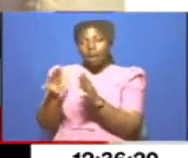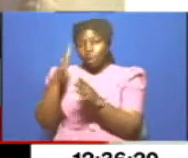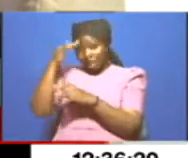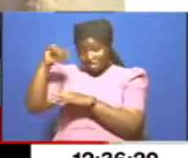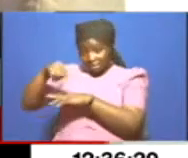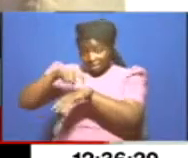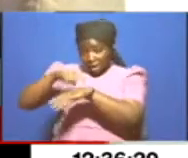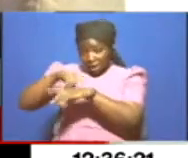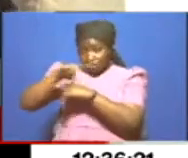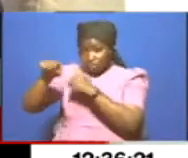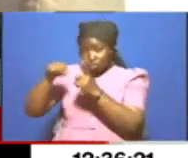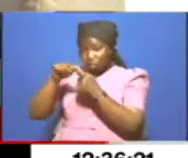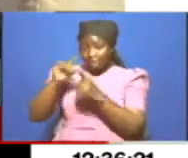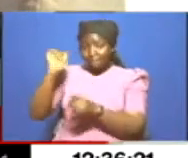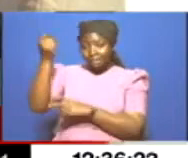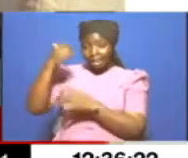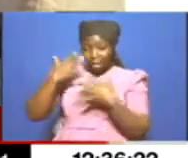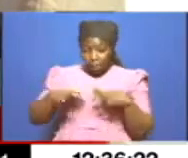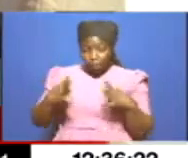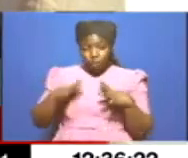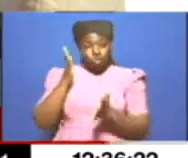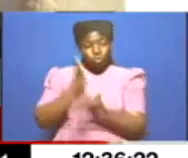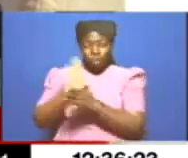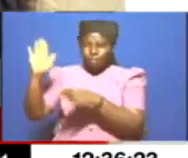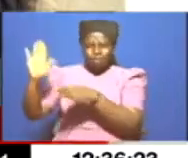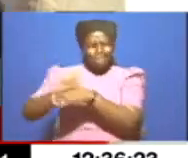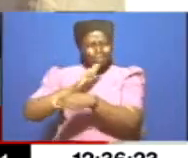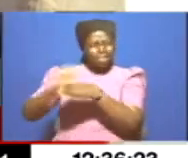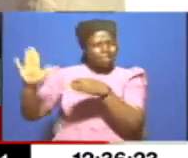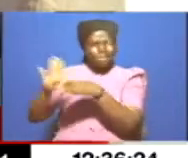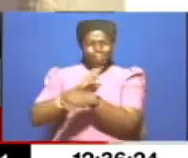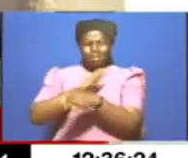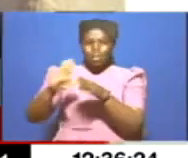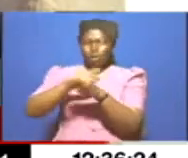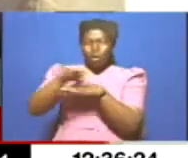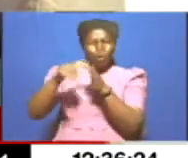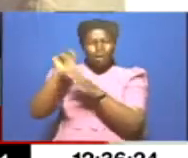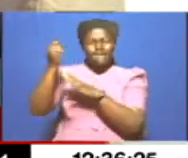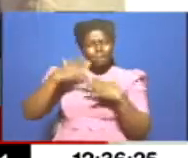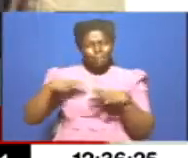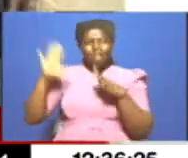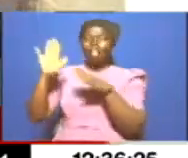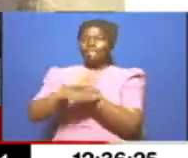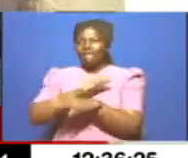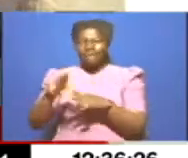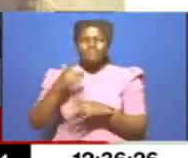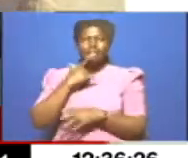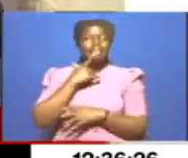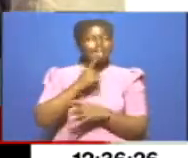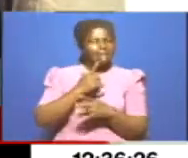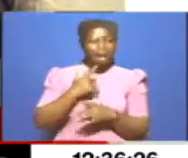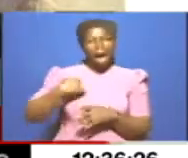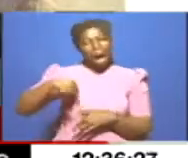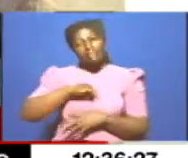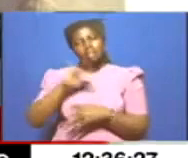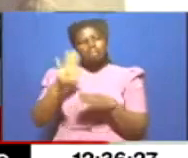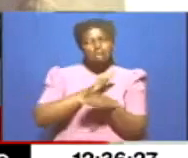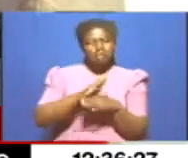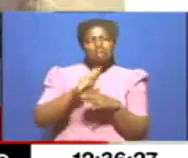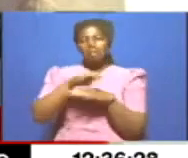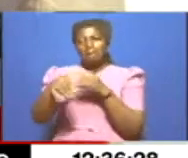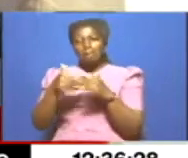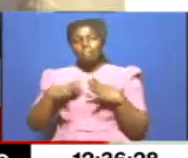ambacho Wakenya tumeshikana sana. Every Kenyan is busy. Tunaongea tunasema we are busy. Kila mtu ako